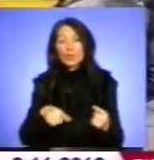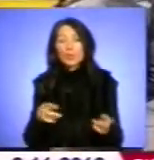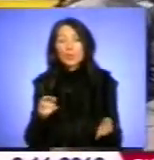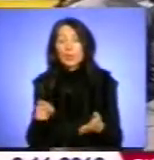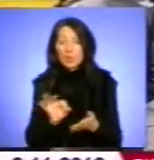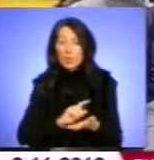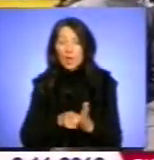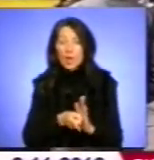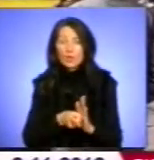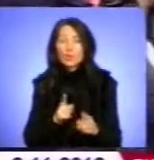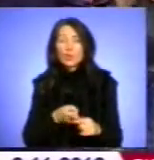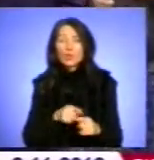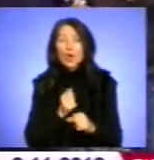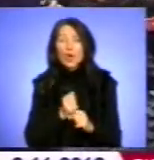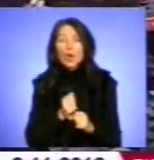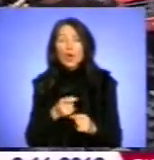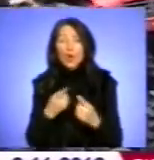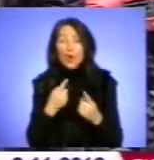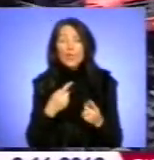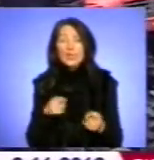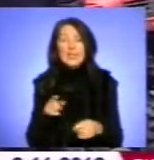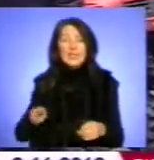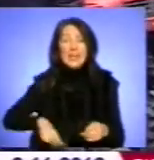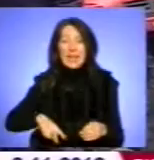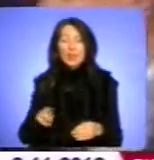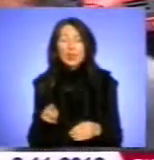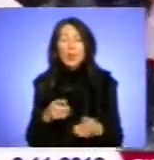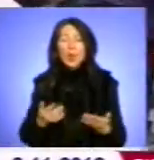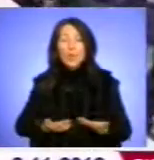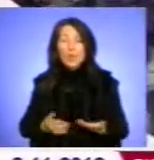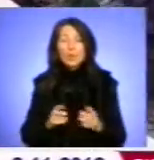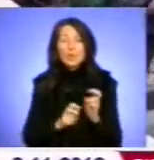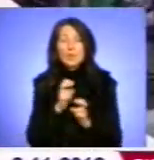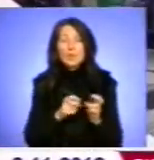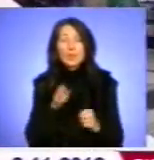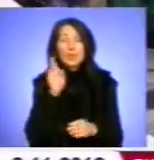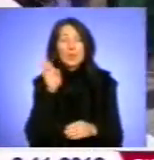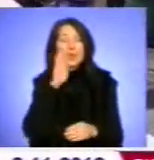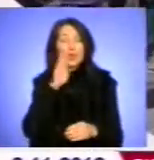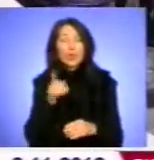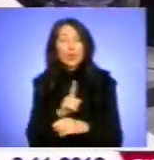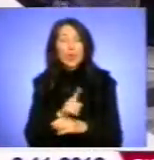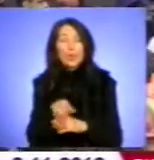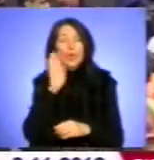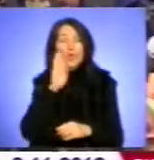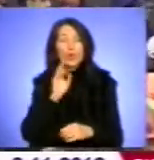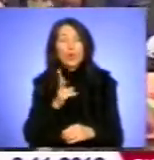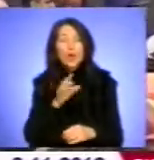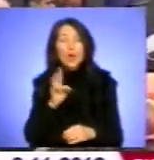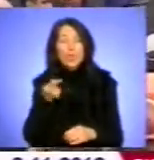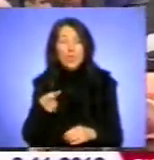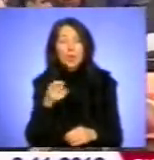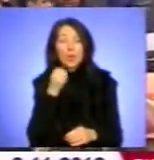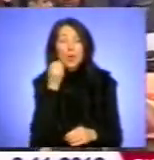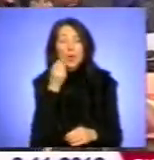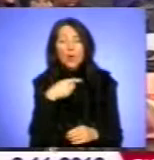говорить і директор комунального підприємства «Тернопільводоканал» Володимир Кузьма. Каже, якщо з людьми не розрахуються, надання послуг водоканалу може бути нестабільним